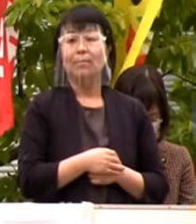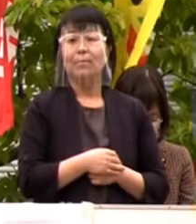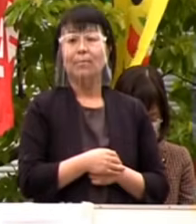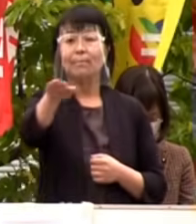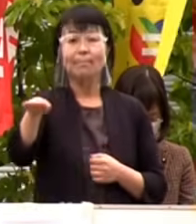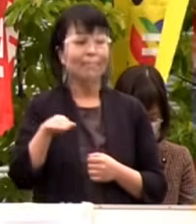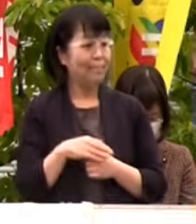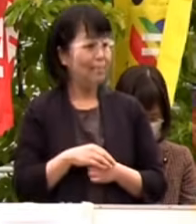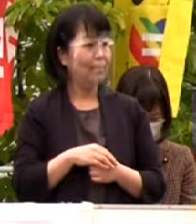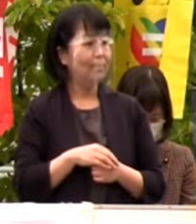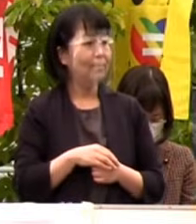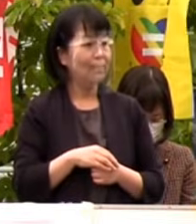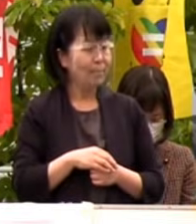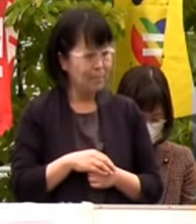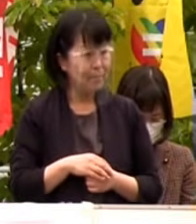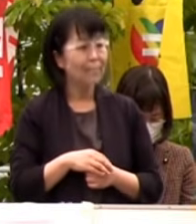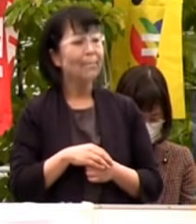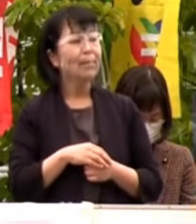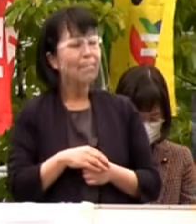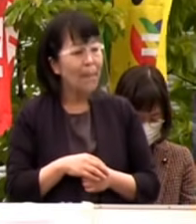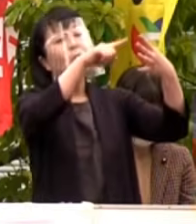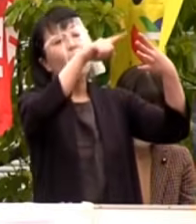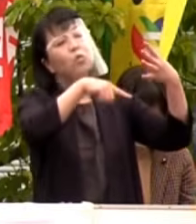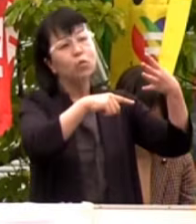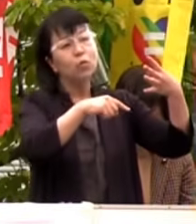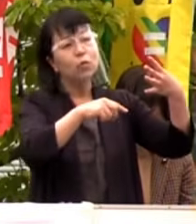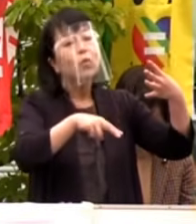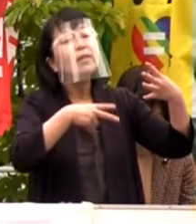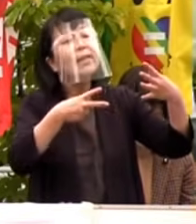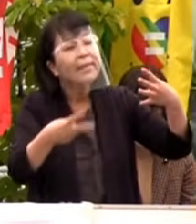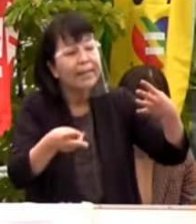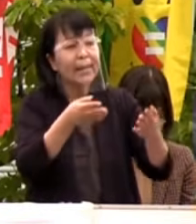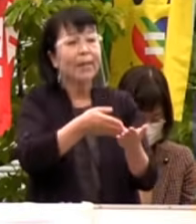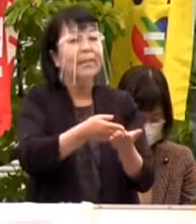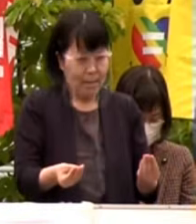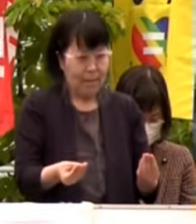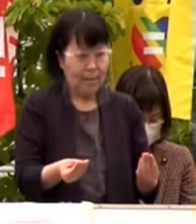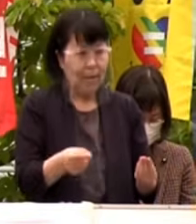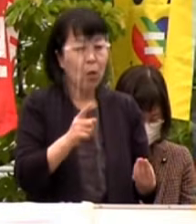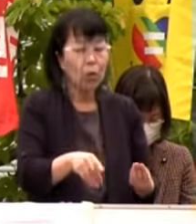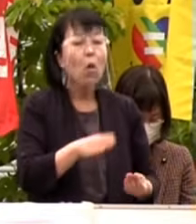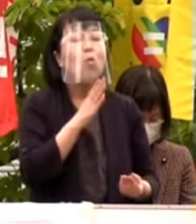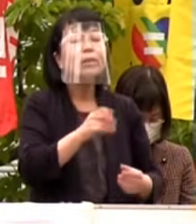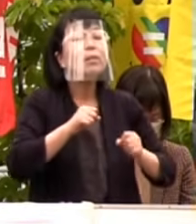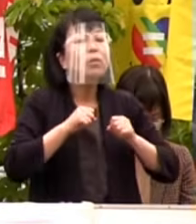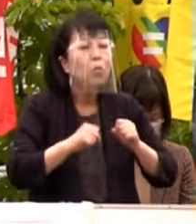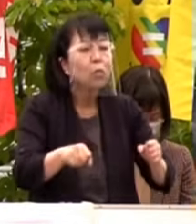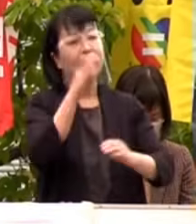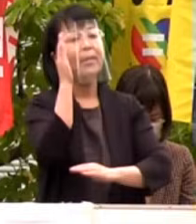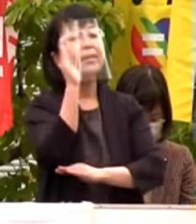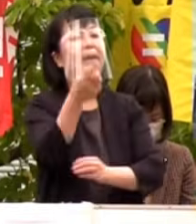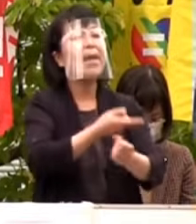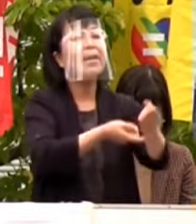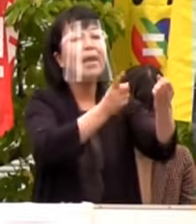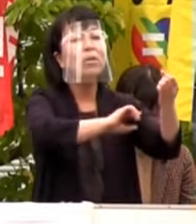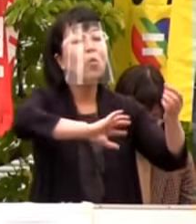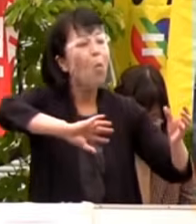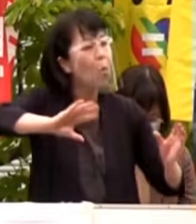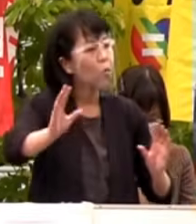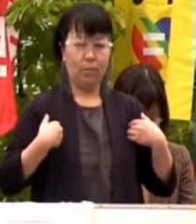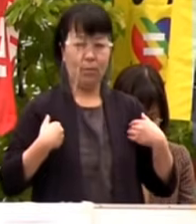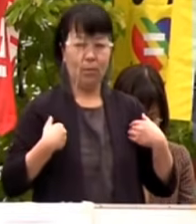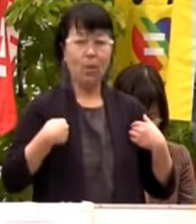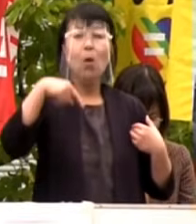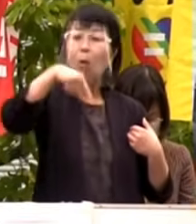皆さん、4つのチェンジという話しましたけども、これを実行していくためには政権交代が必要です。で、今度の総選挙